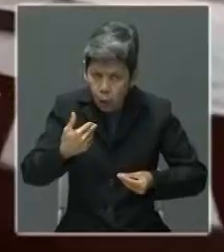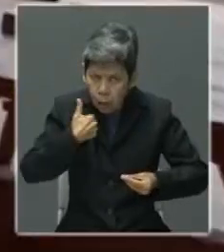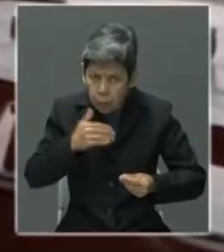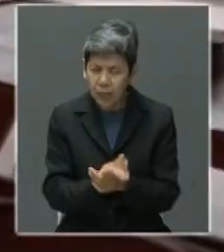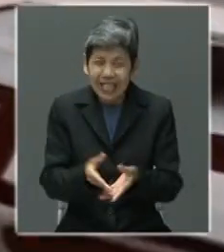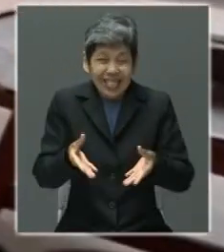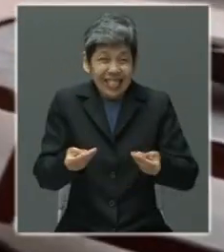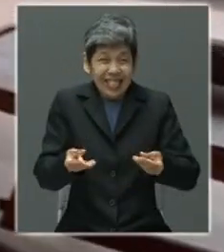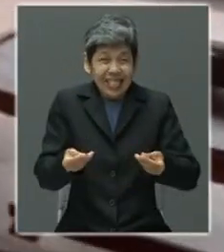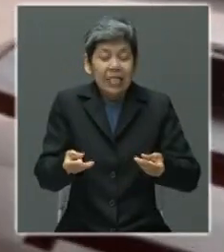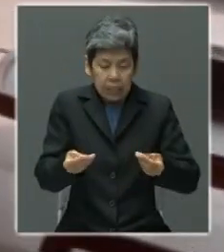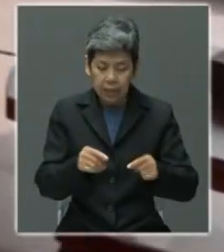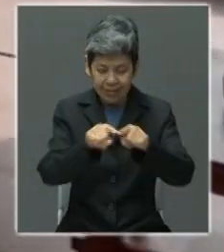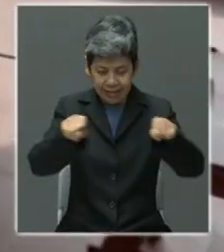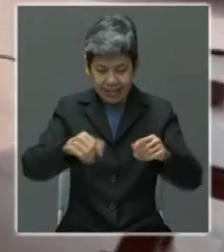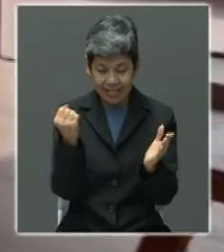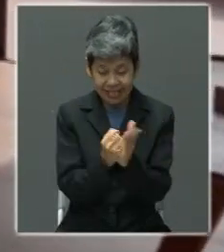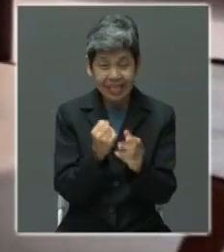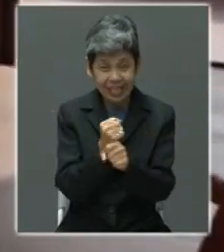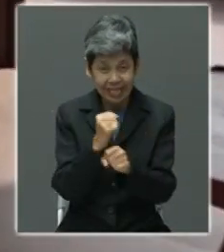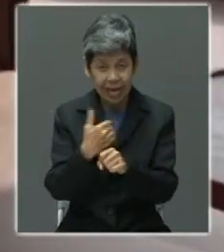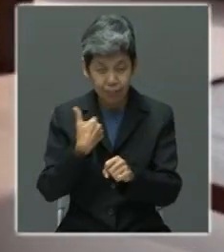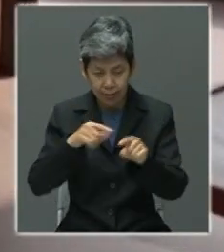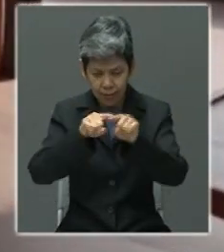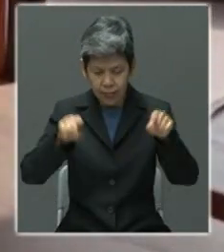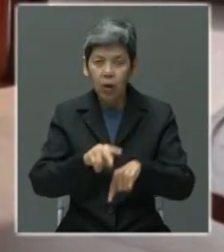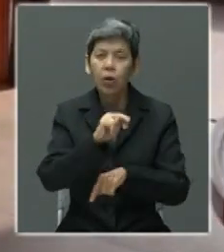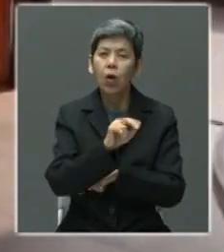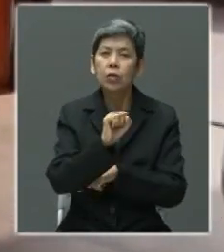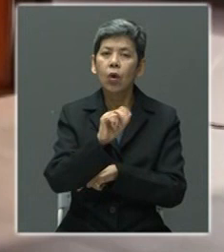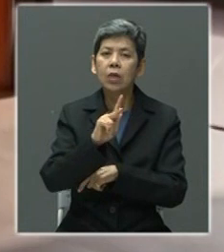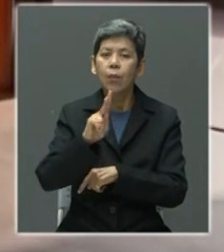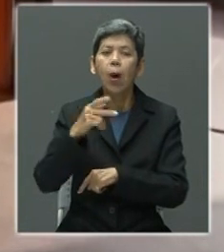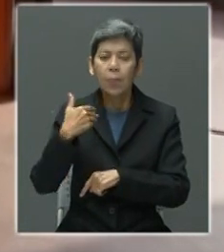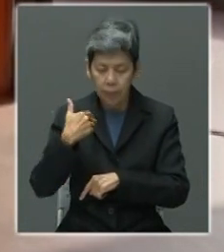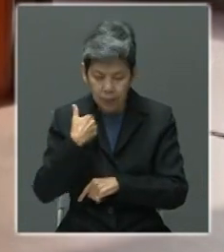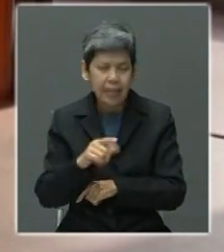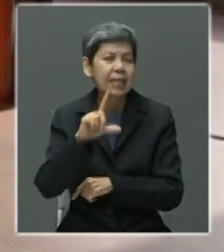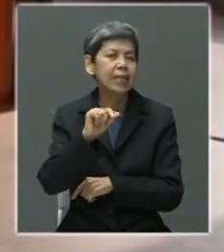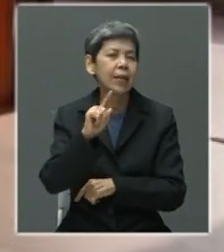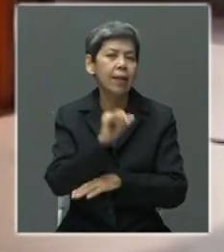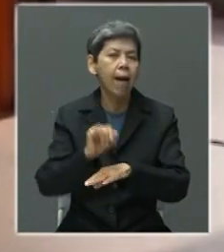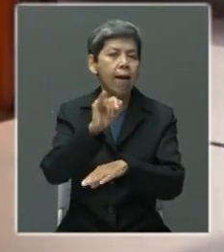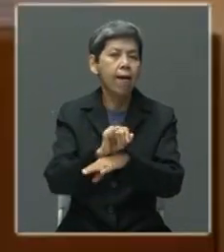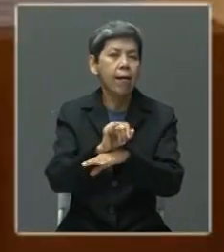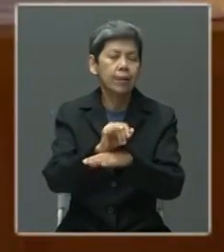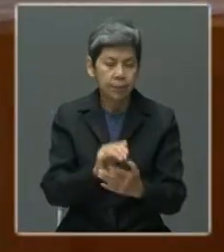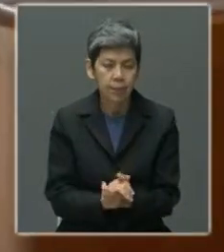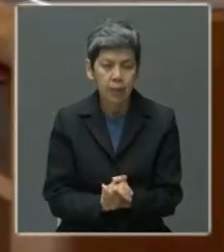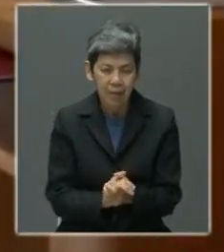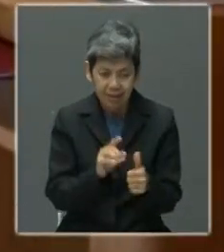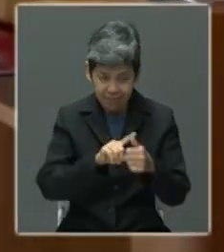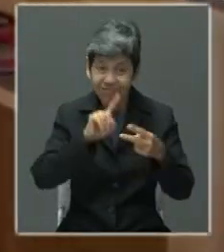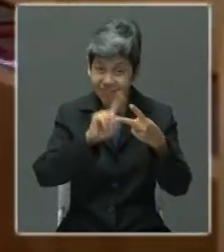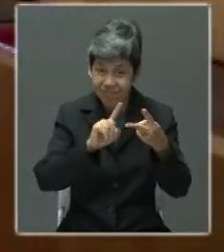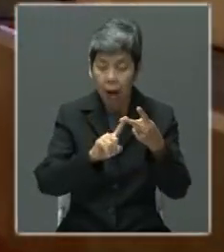เป็นที่เป็นโฉนดนะฮะแล้วก็เป็นใบนส.3ก.เนี่ยมีเพียงจำนวน21ไร่เท่านั้นอีกคนนึงนะ